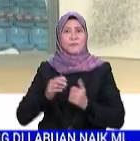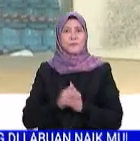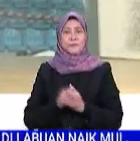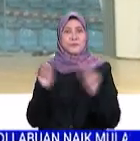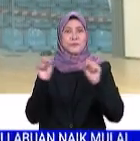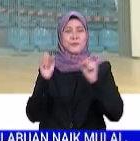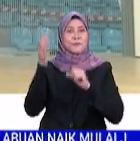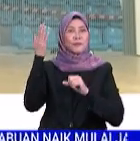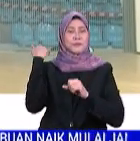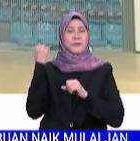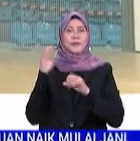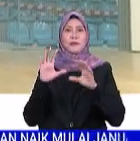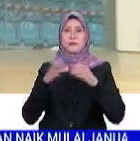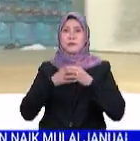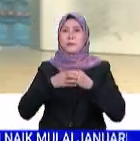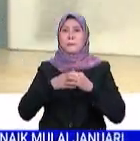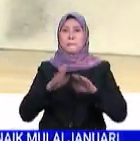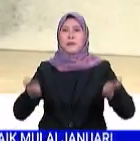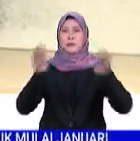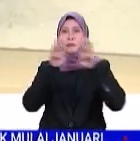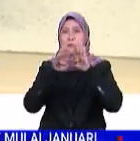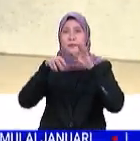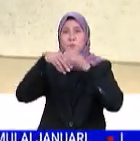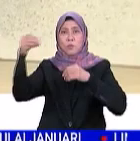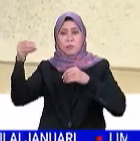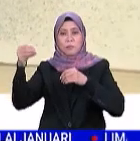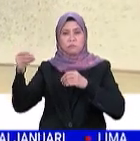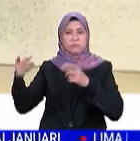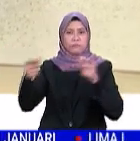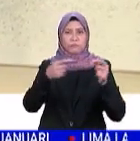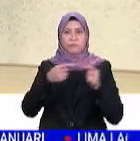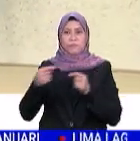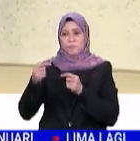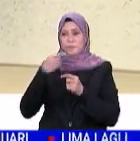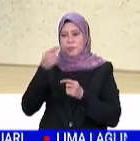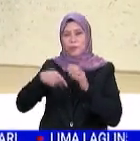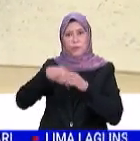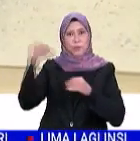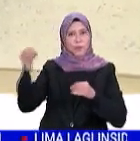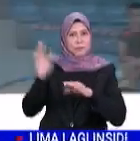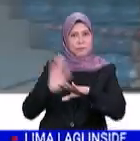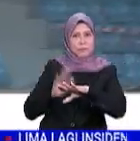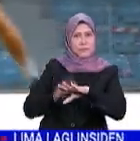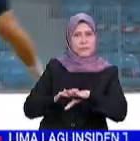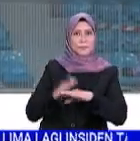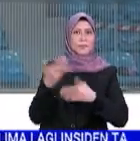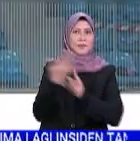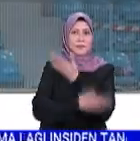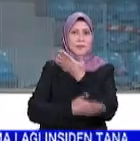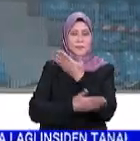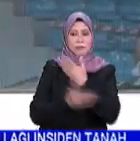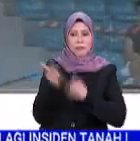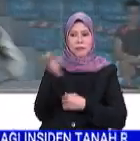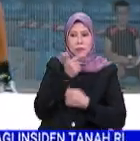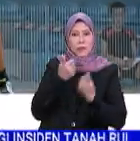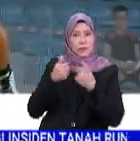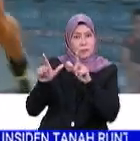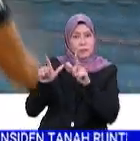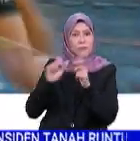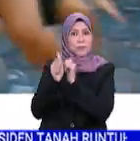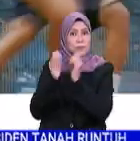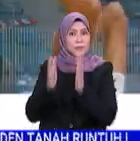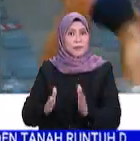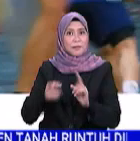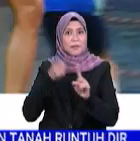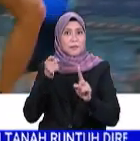Selasa lepas, sebuah portal berita asing melaporkan bahawa IOC telah mengeluarkan satu lagi amaran kepada negara-negara yang enggan membenarkan atlet